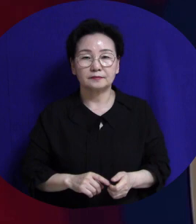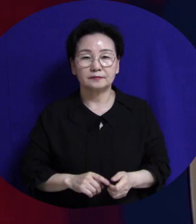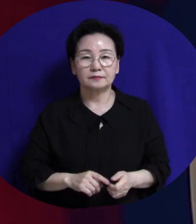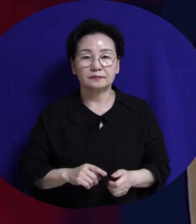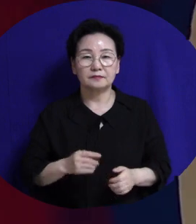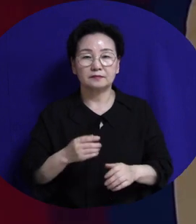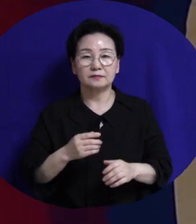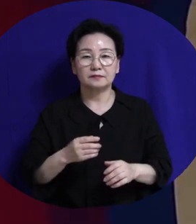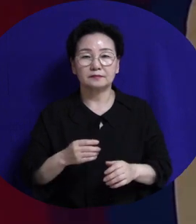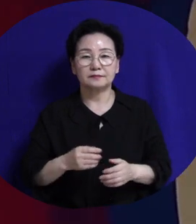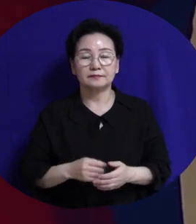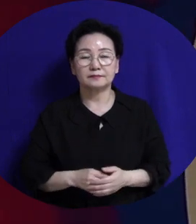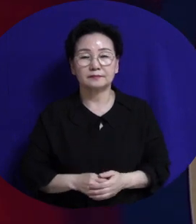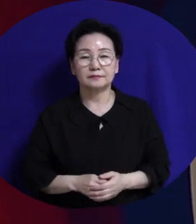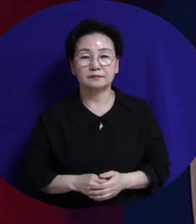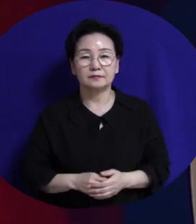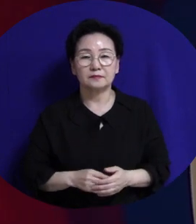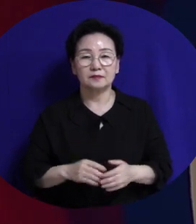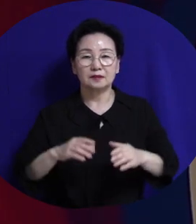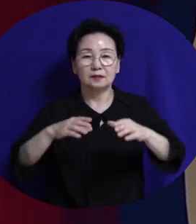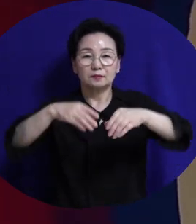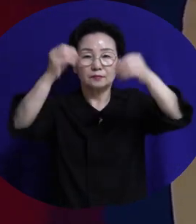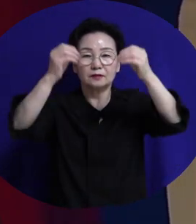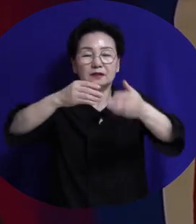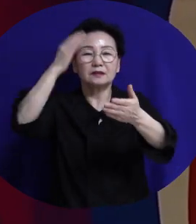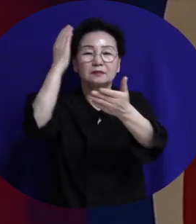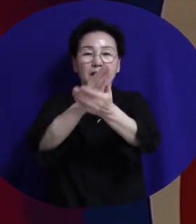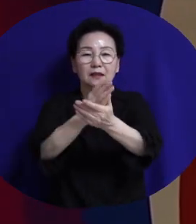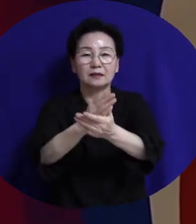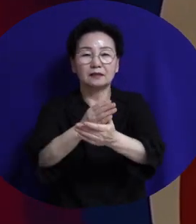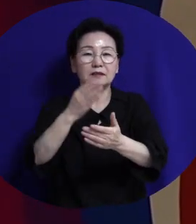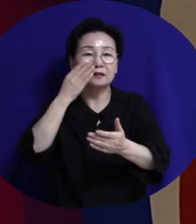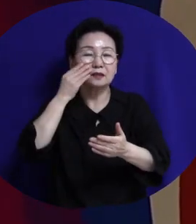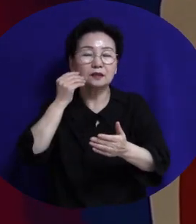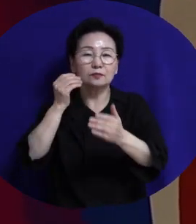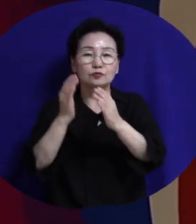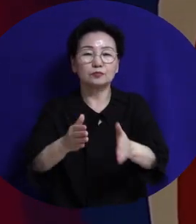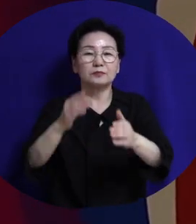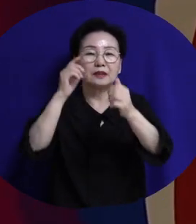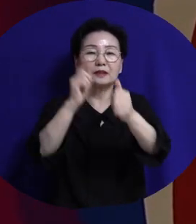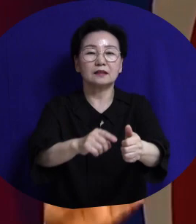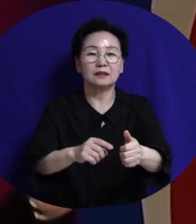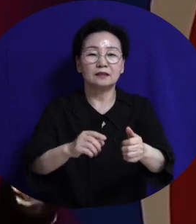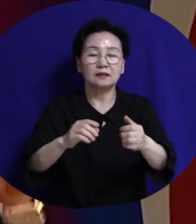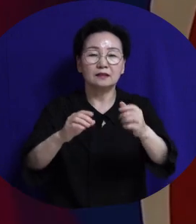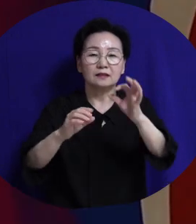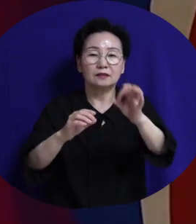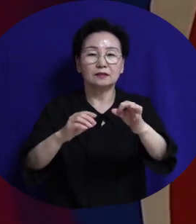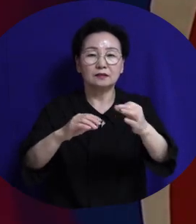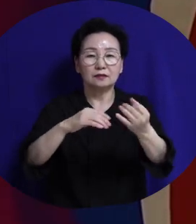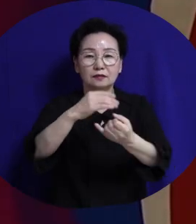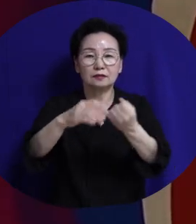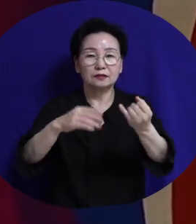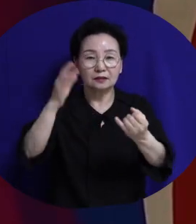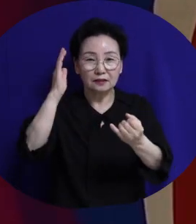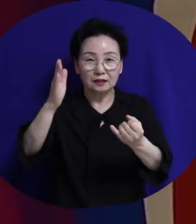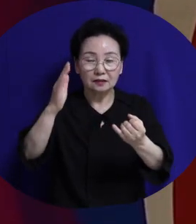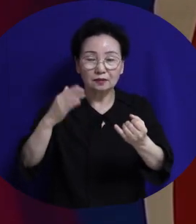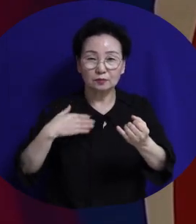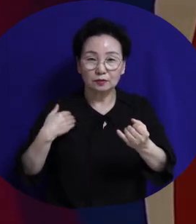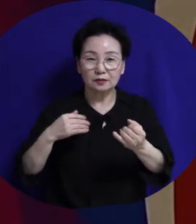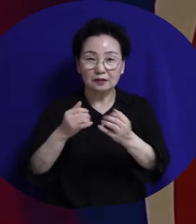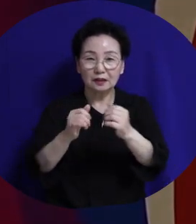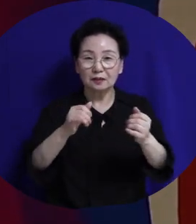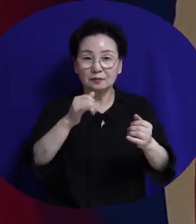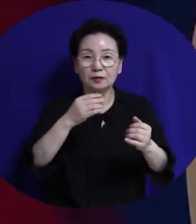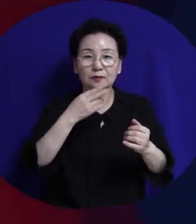그 딴 거 없다니까요. 불을 끄지 말라는 거예요. 기름을 준비하라는 게야. 열처녀에게 모르는 사람 없어요. 똑같이